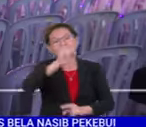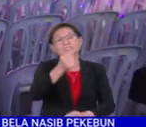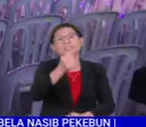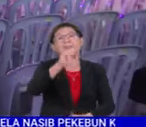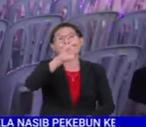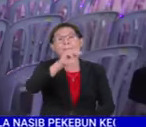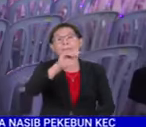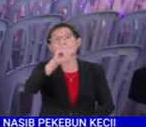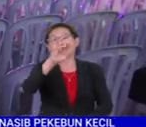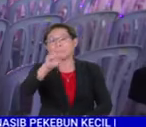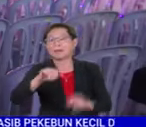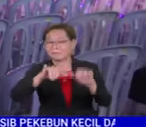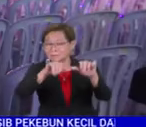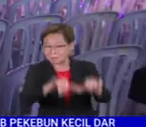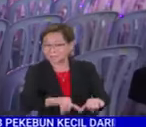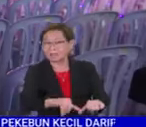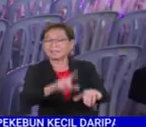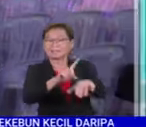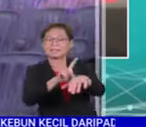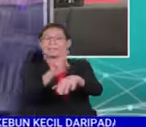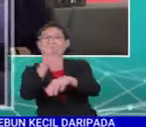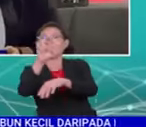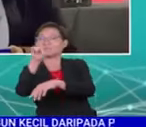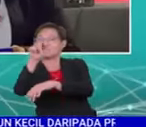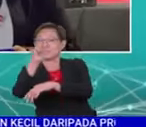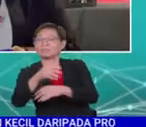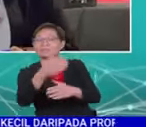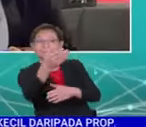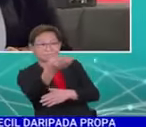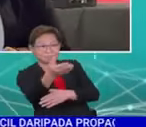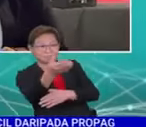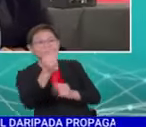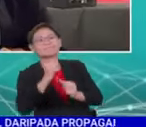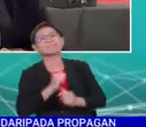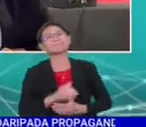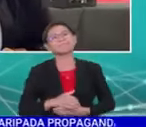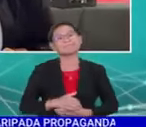yang berada di Angkasa Puri. Silakan Syamimi.